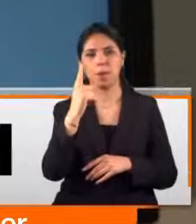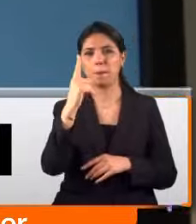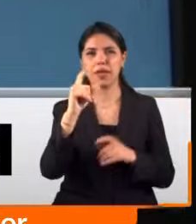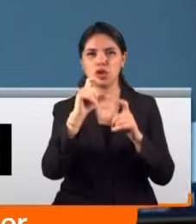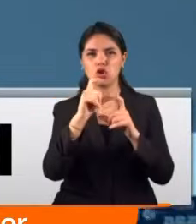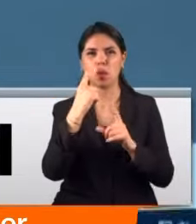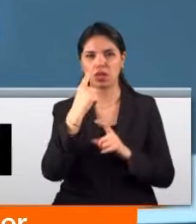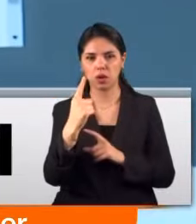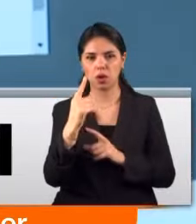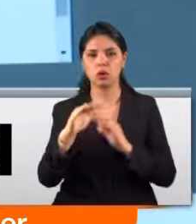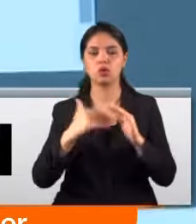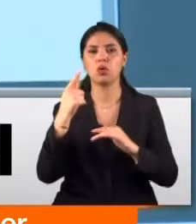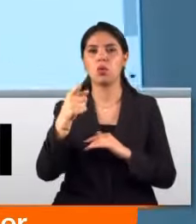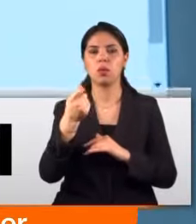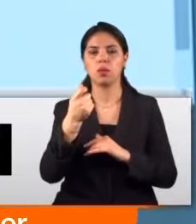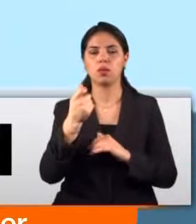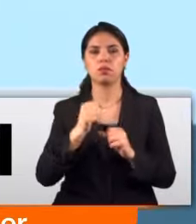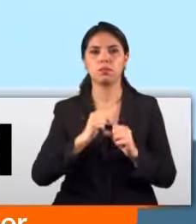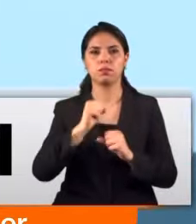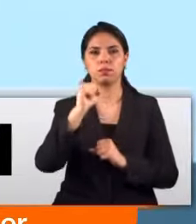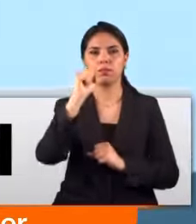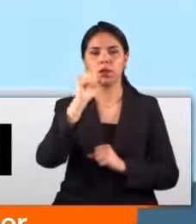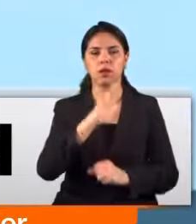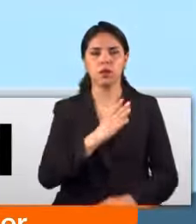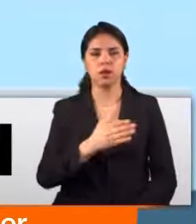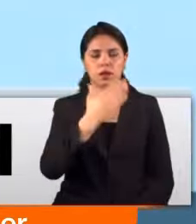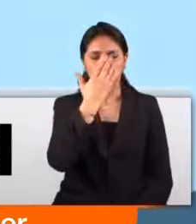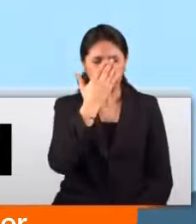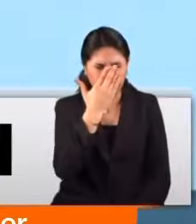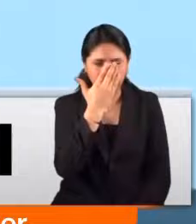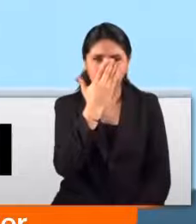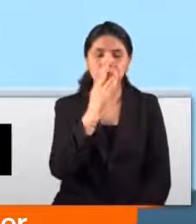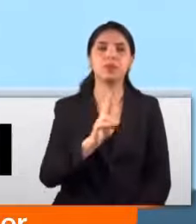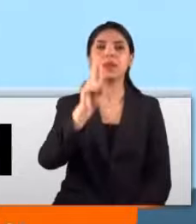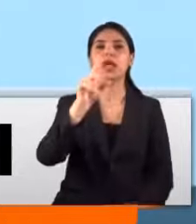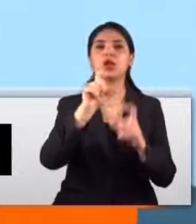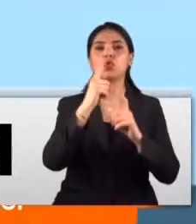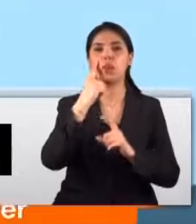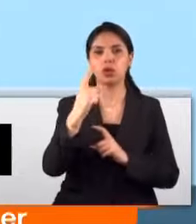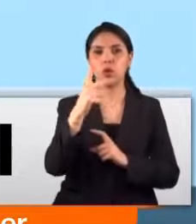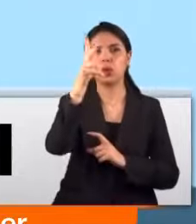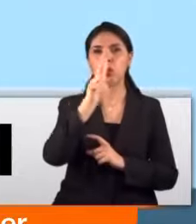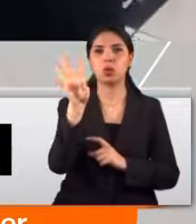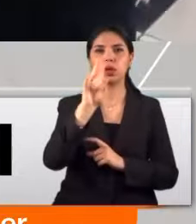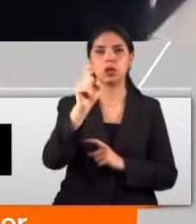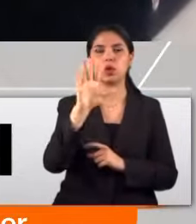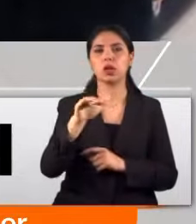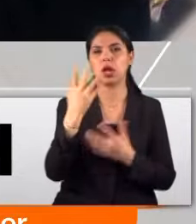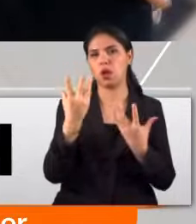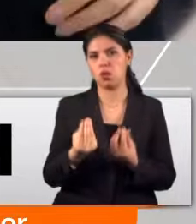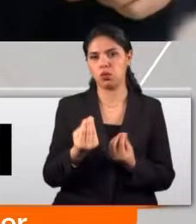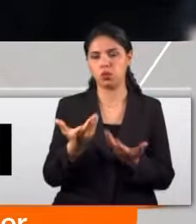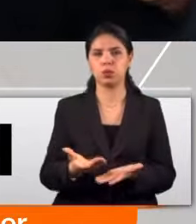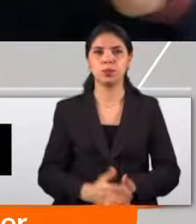Şubat'ta. Ardından bu fiyat yükselmiş ve 7 Şubat'ta 349 lira olmuş. Şu an bir